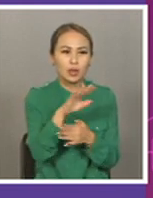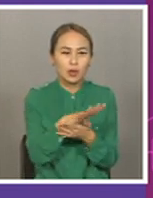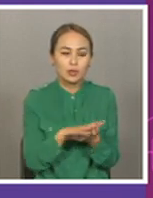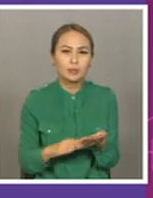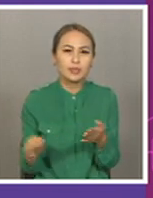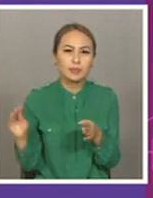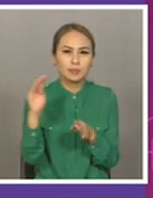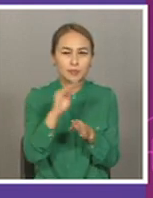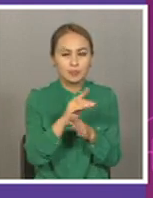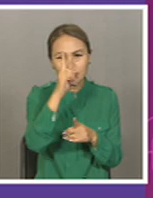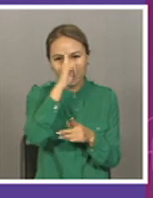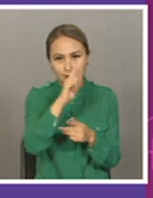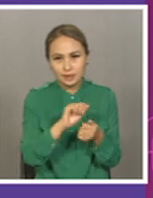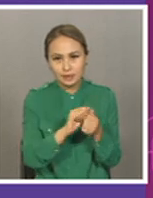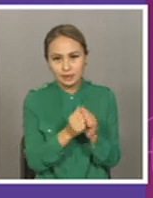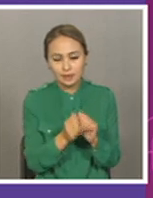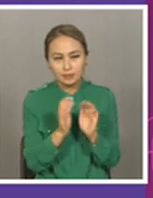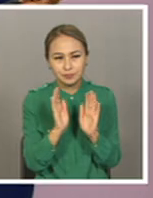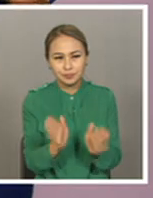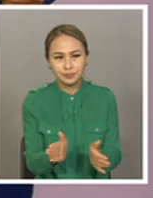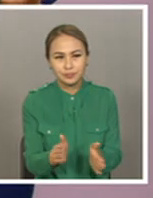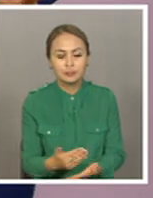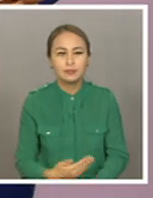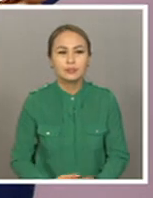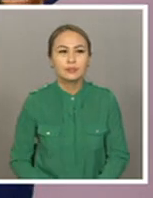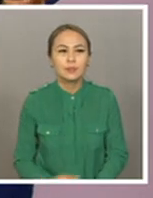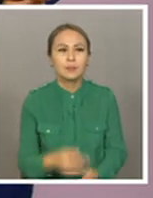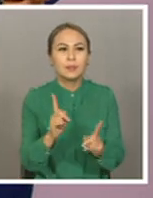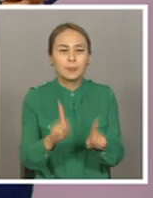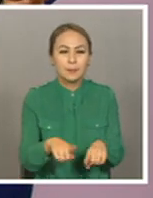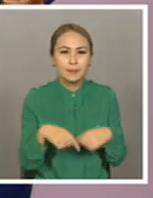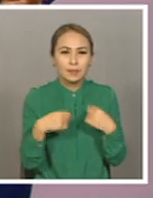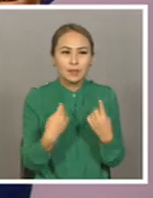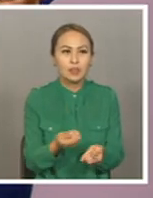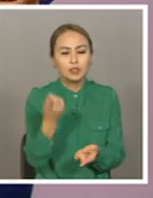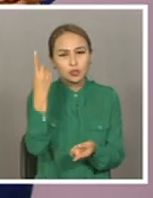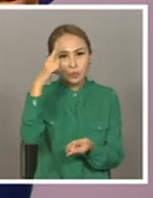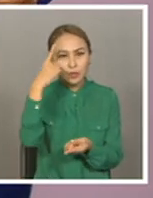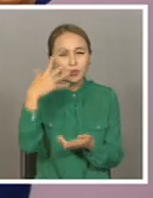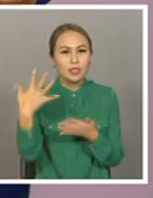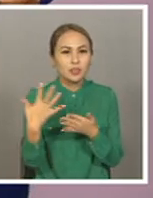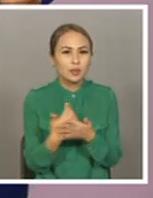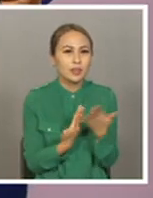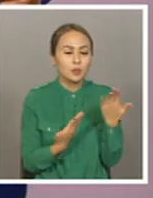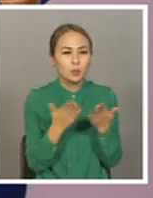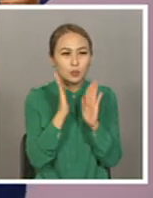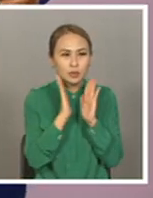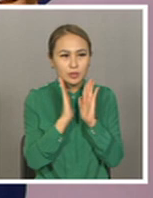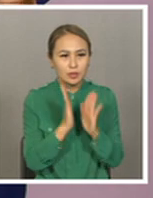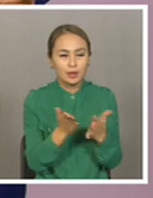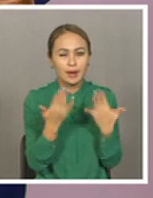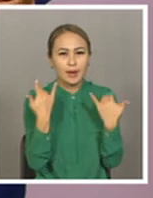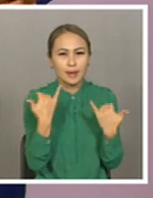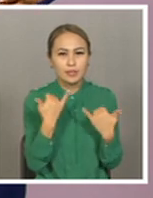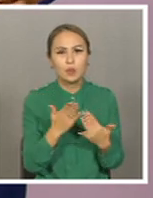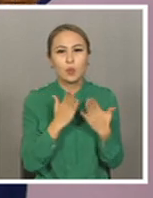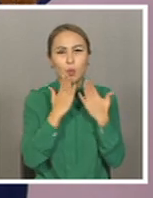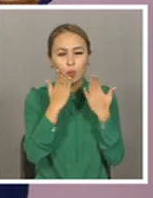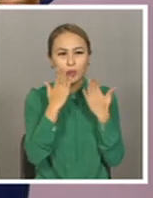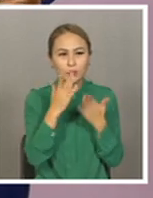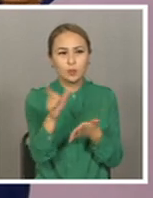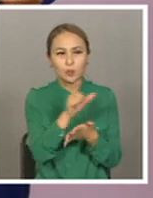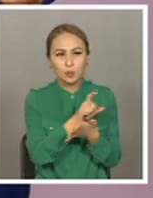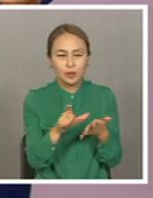жалғау емлесін меңгересіңдер. Берілген жұмбақты шешсеңдер, қазіргі оқитын